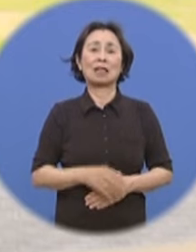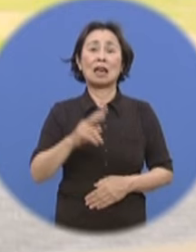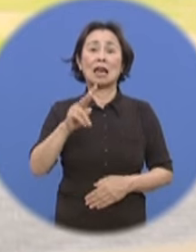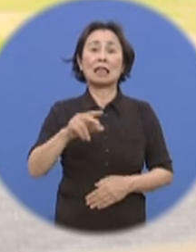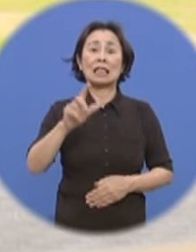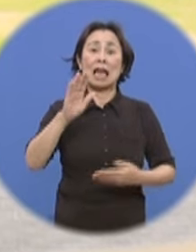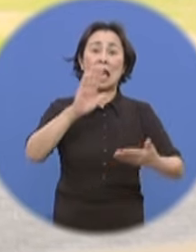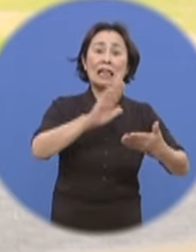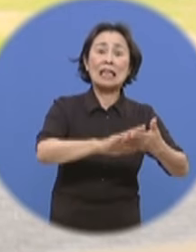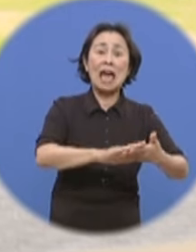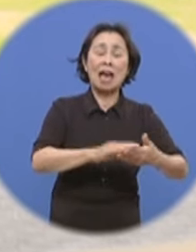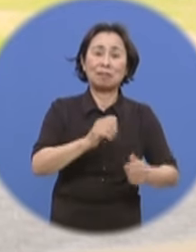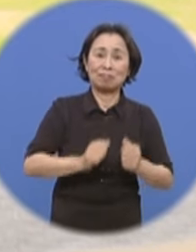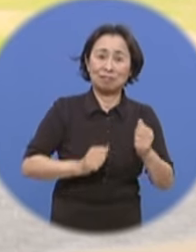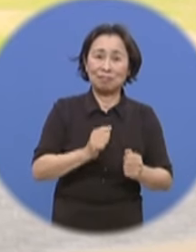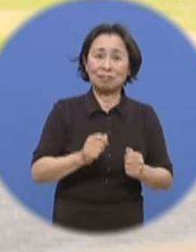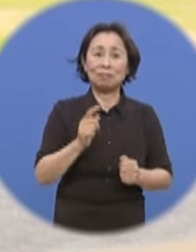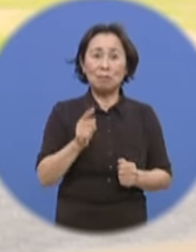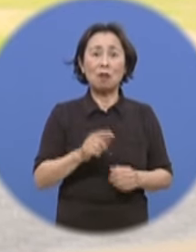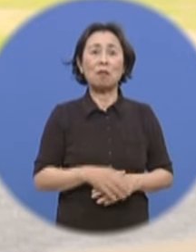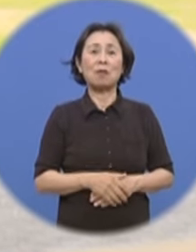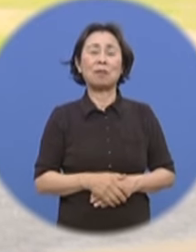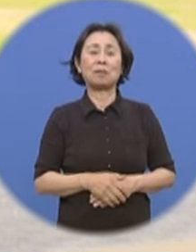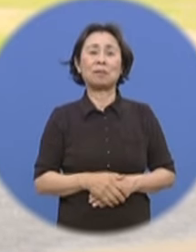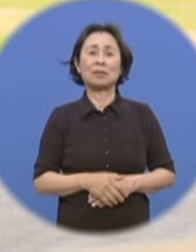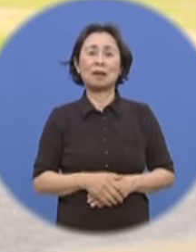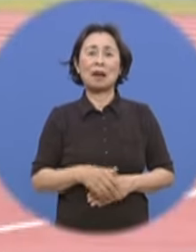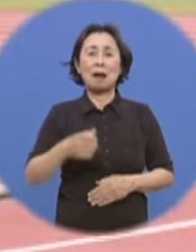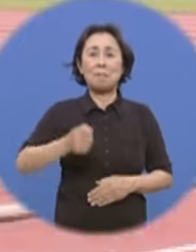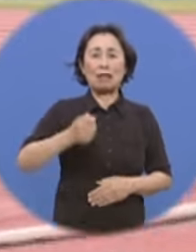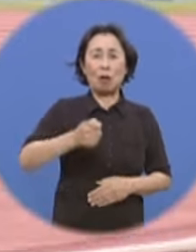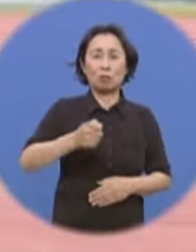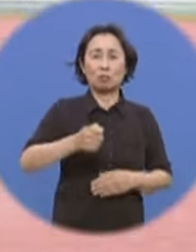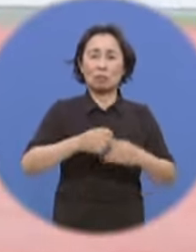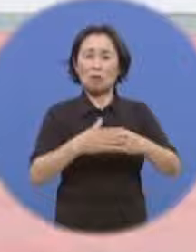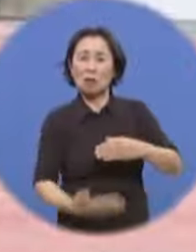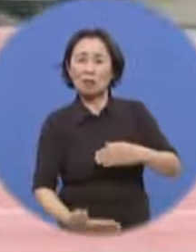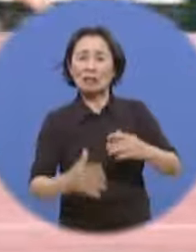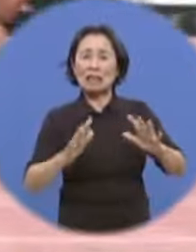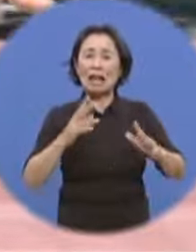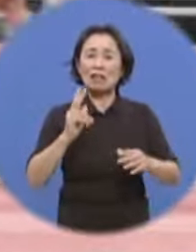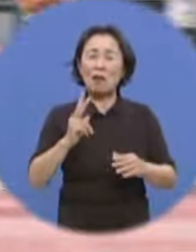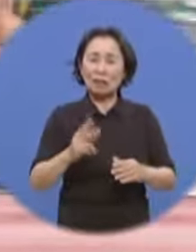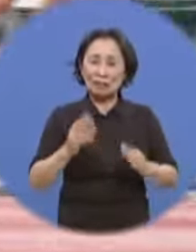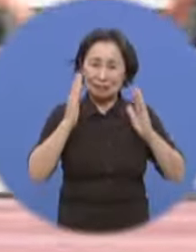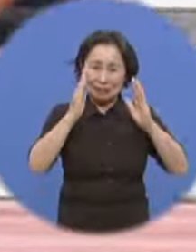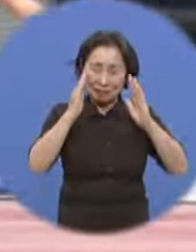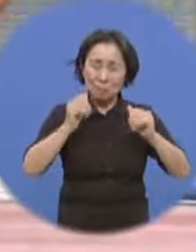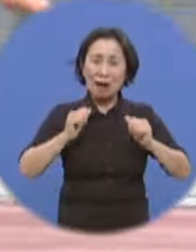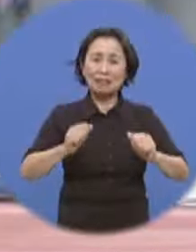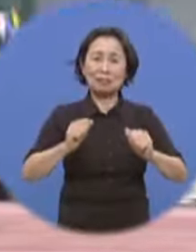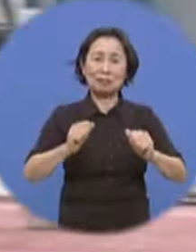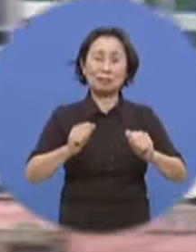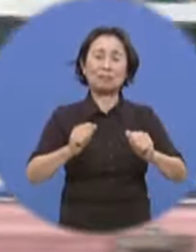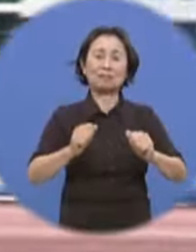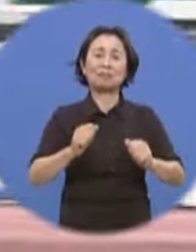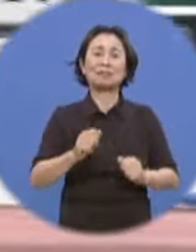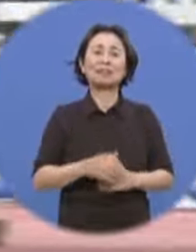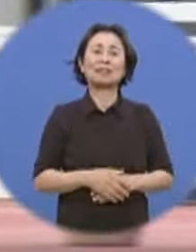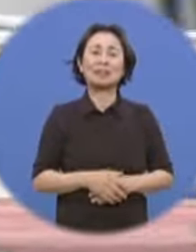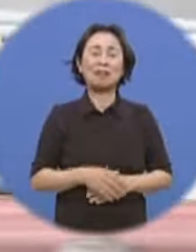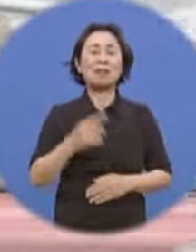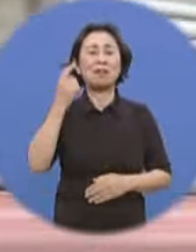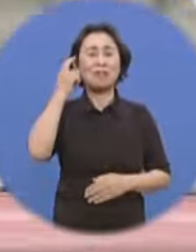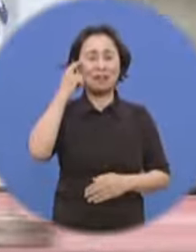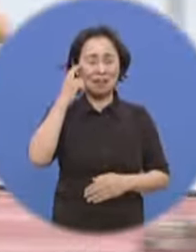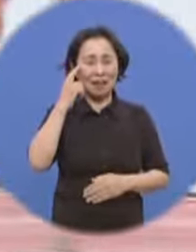もあのまバトン落とさないようにま走るようにまえ行こうか